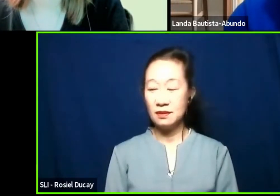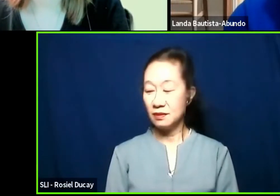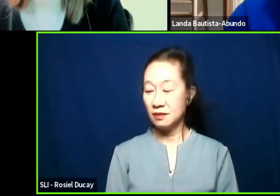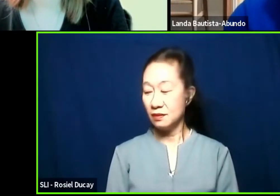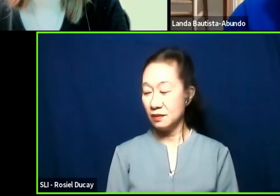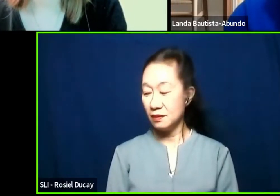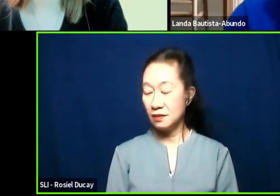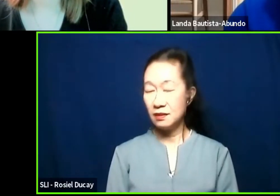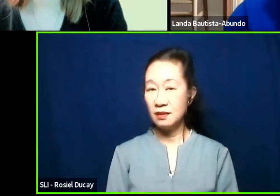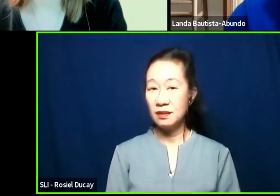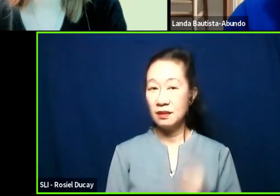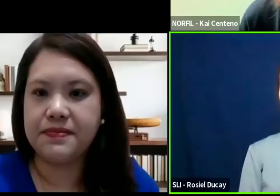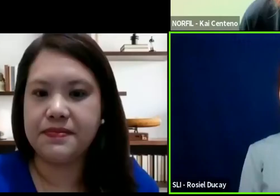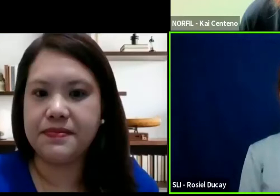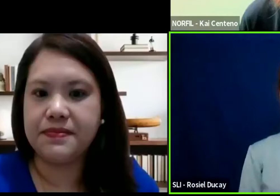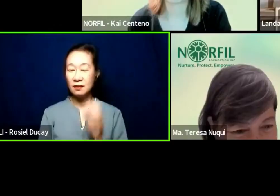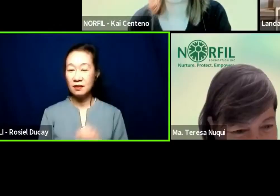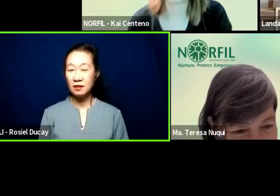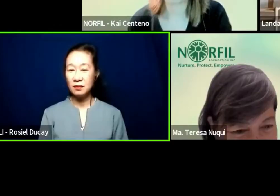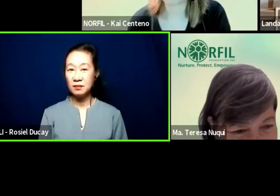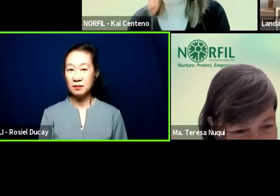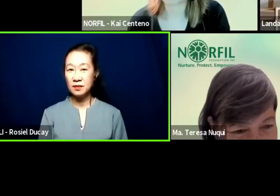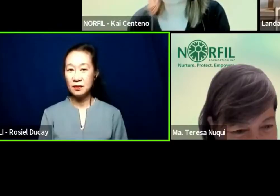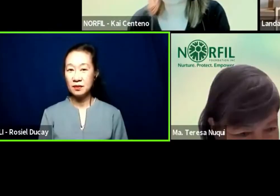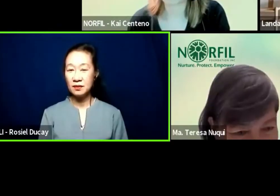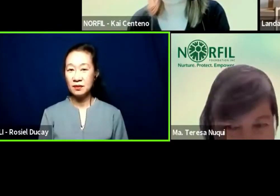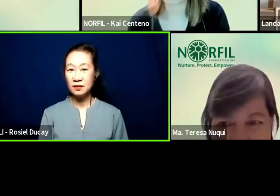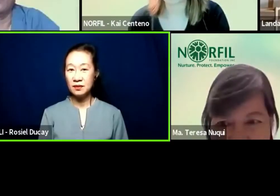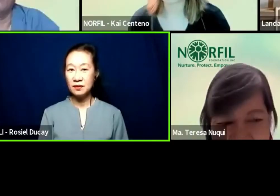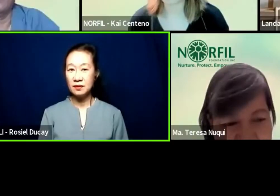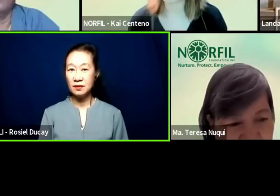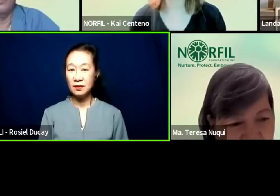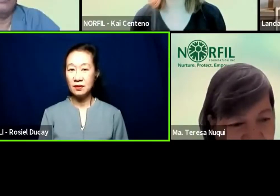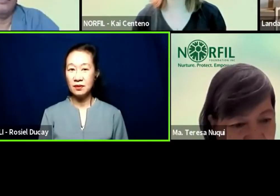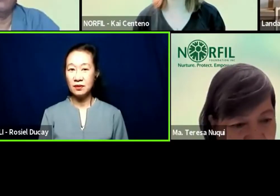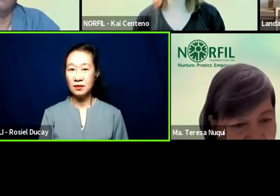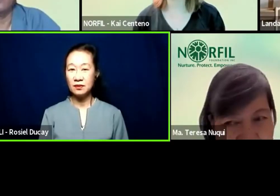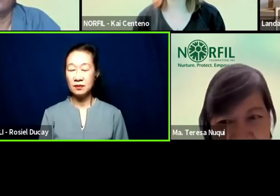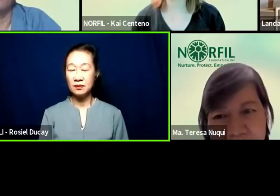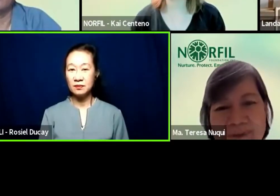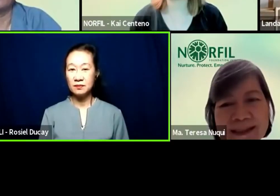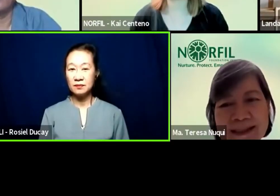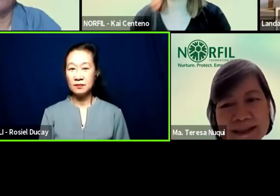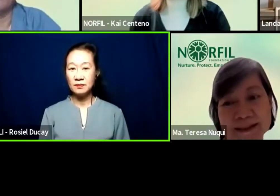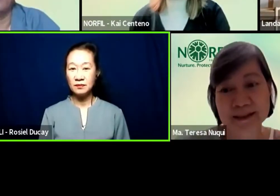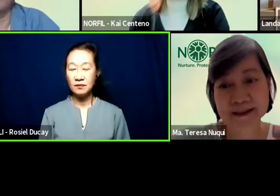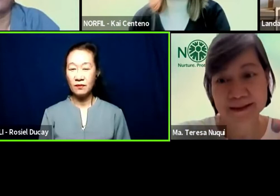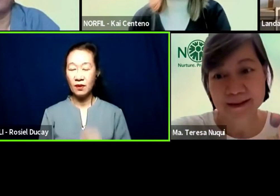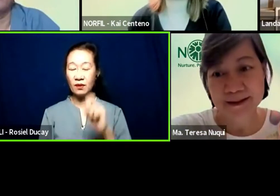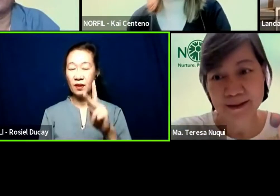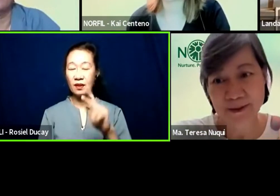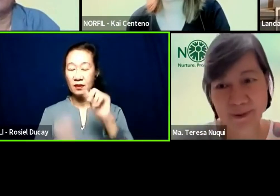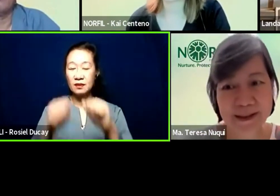Kaya nahihirapan ako. Di ako maka-start video. Ayan, Kaya, naka-on na po. We okay. can see you